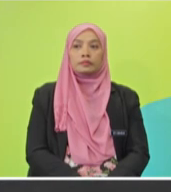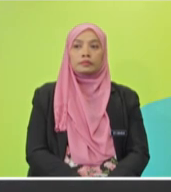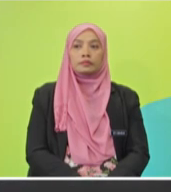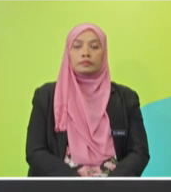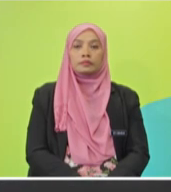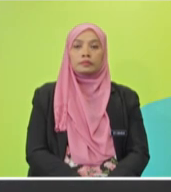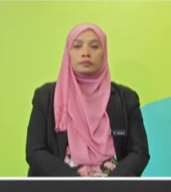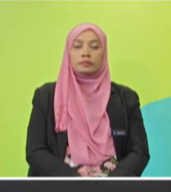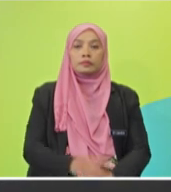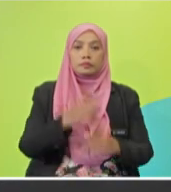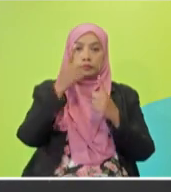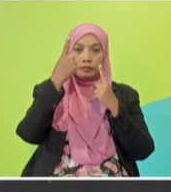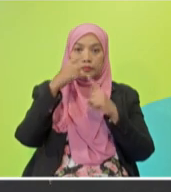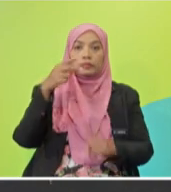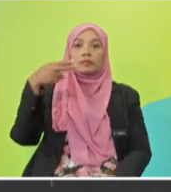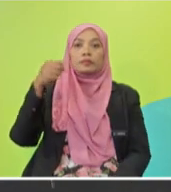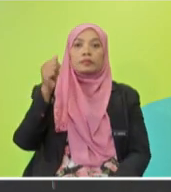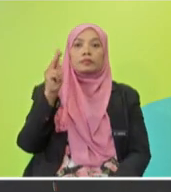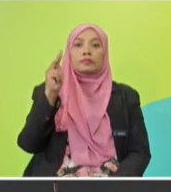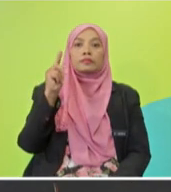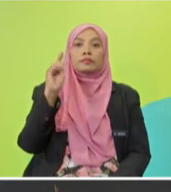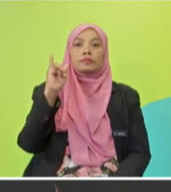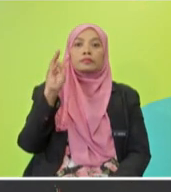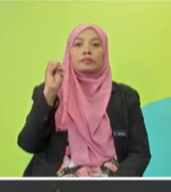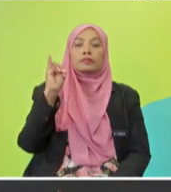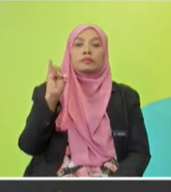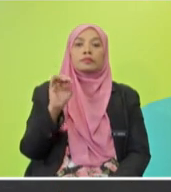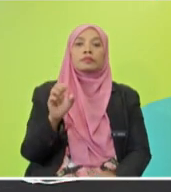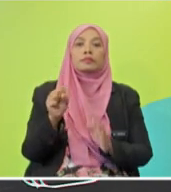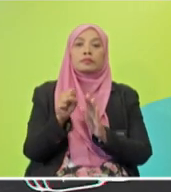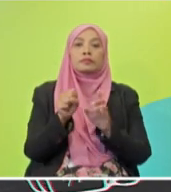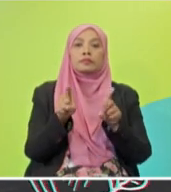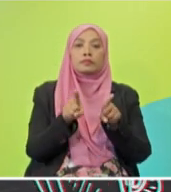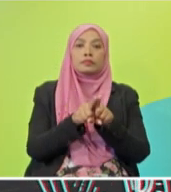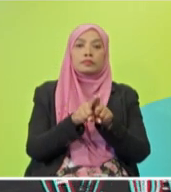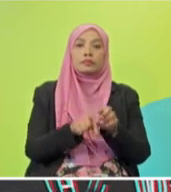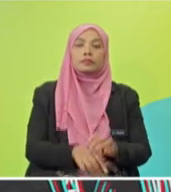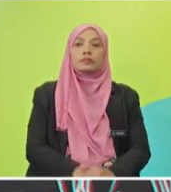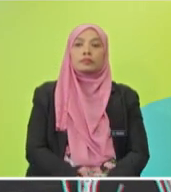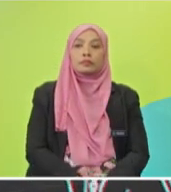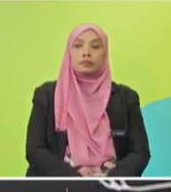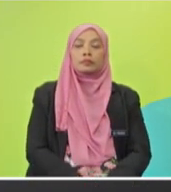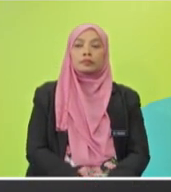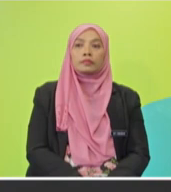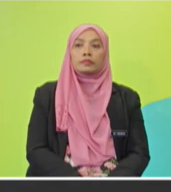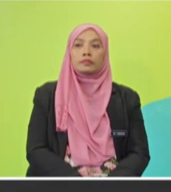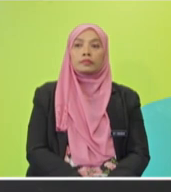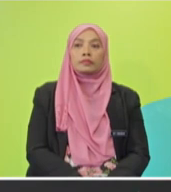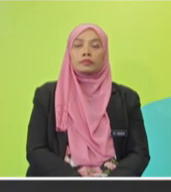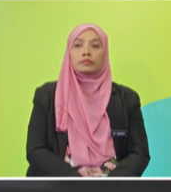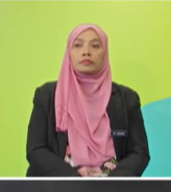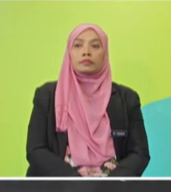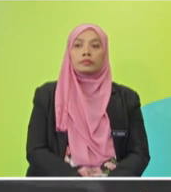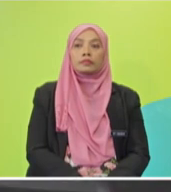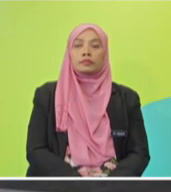Setara. Setara. Okey, yang apa tu anak panah tu apa, Kimi? Itu dia punya faktor.